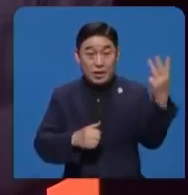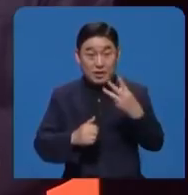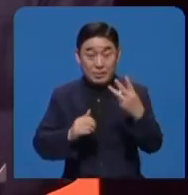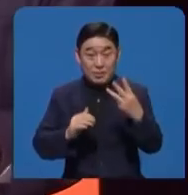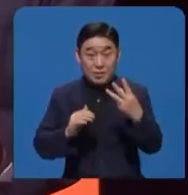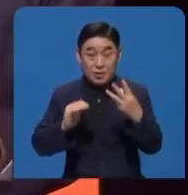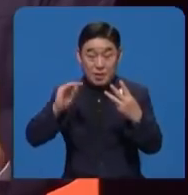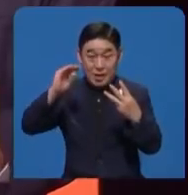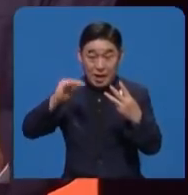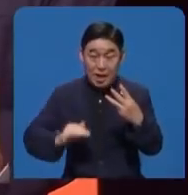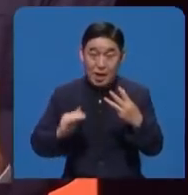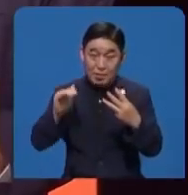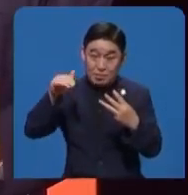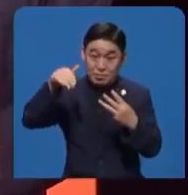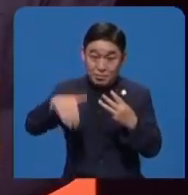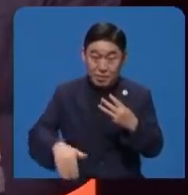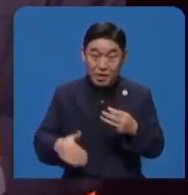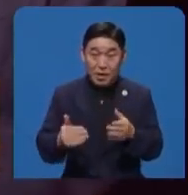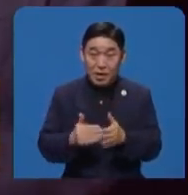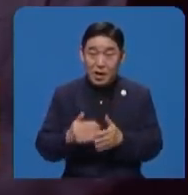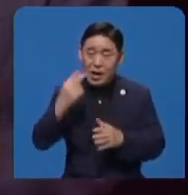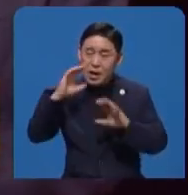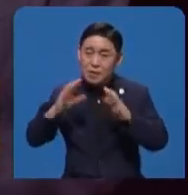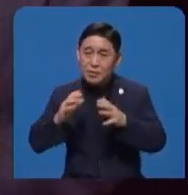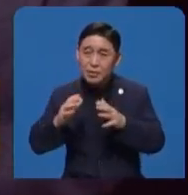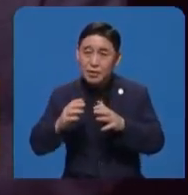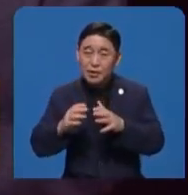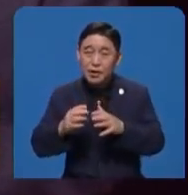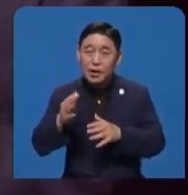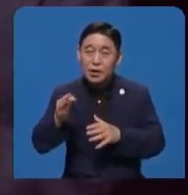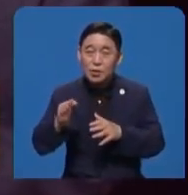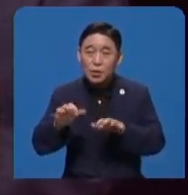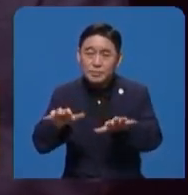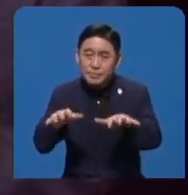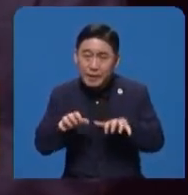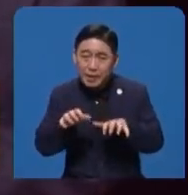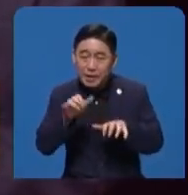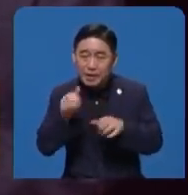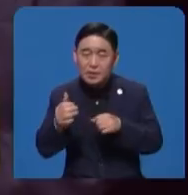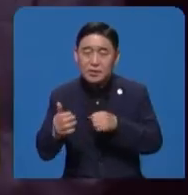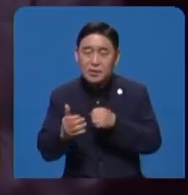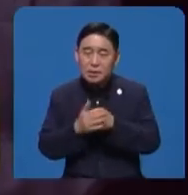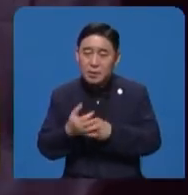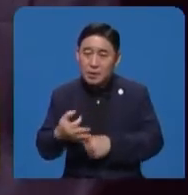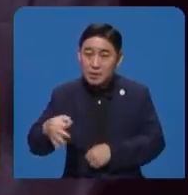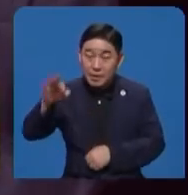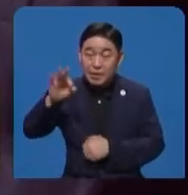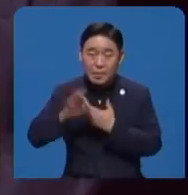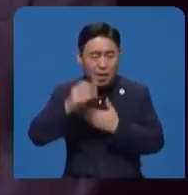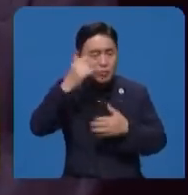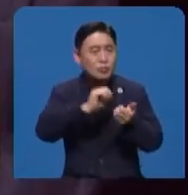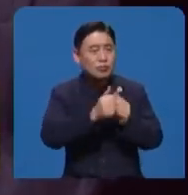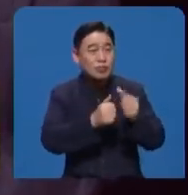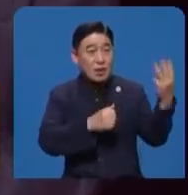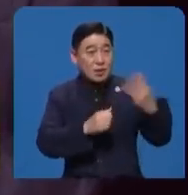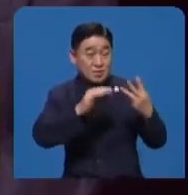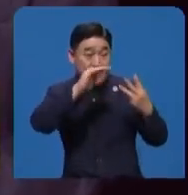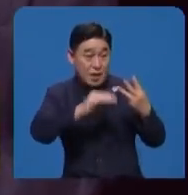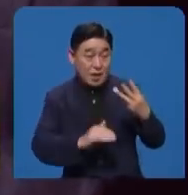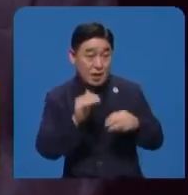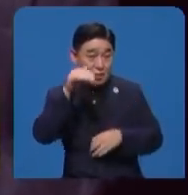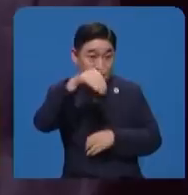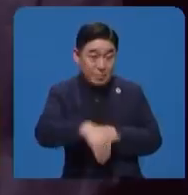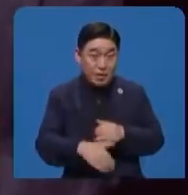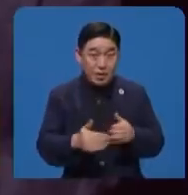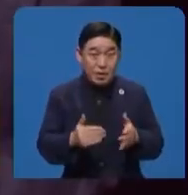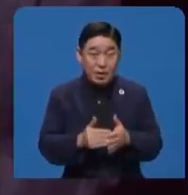3천이 붕괴가 됐습니다. 그러니까 미국이 테이퍼링 한다고 금리 조금만 올려도 한국 주가가 오늘 3천선이